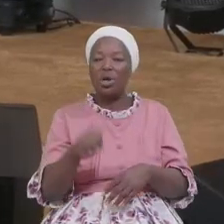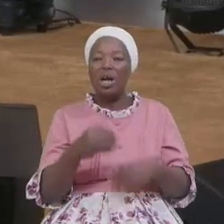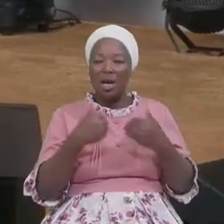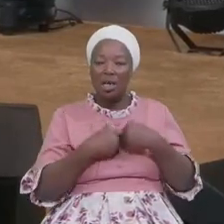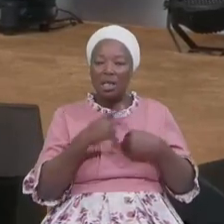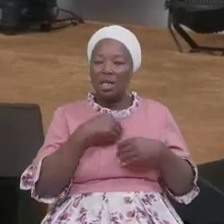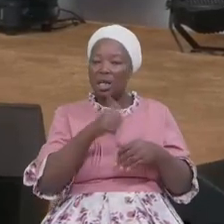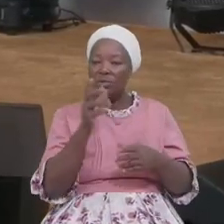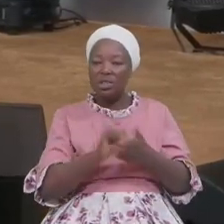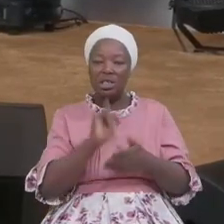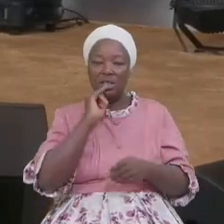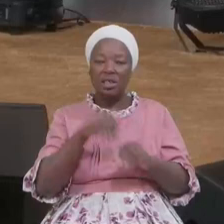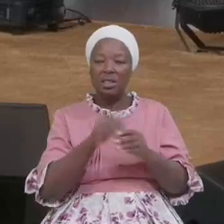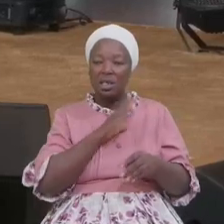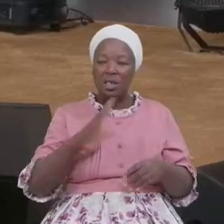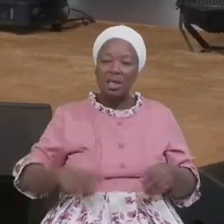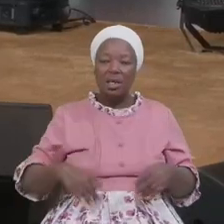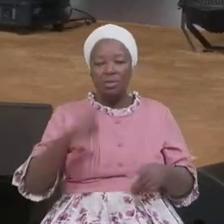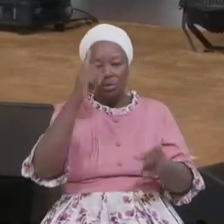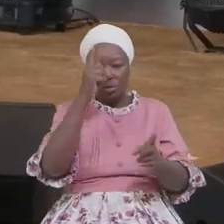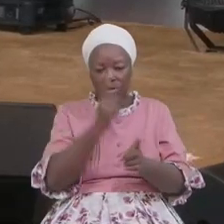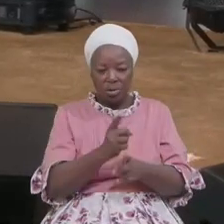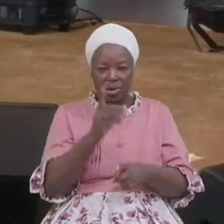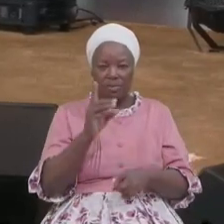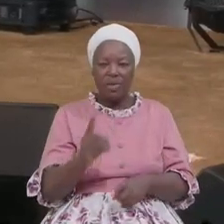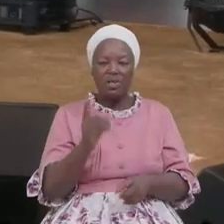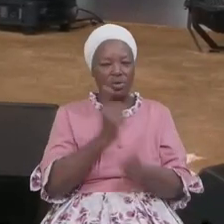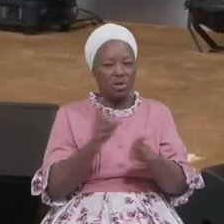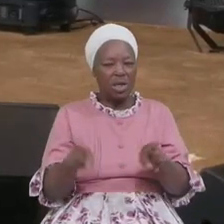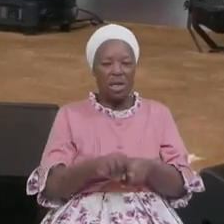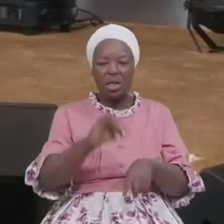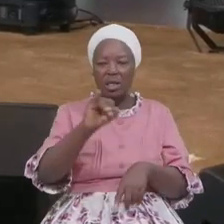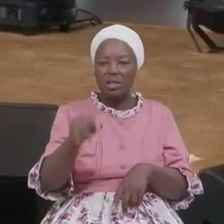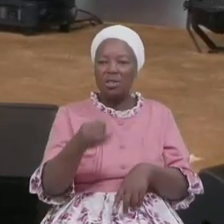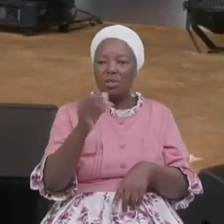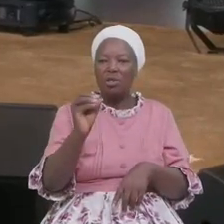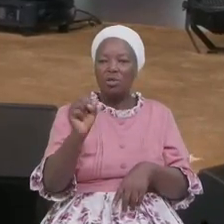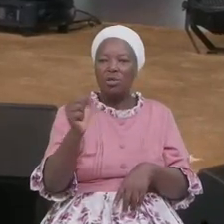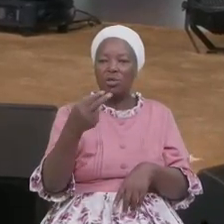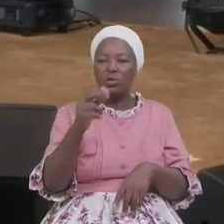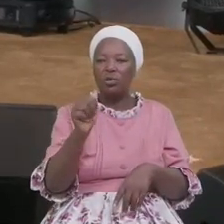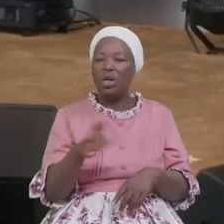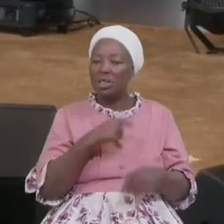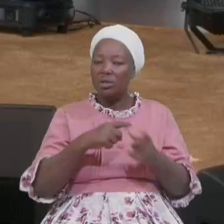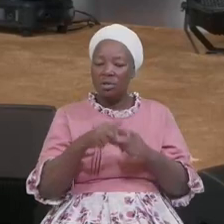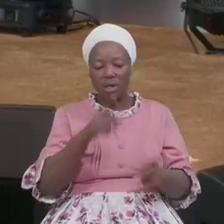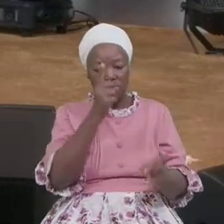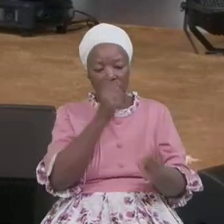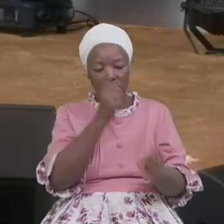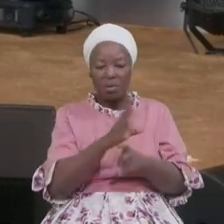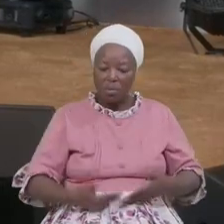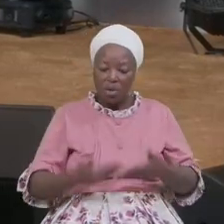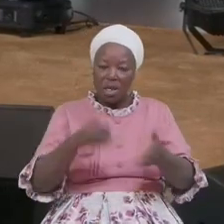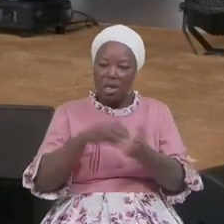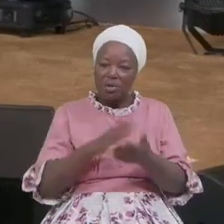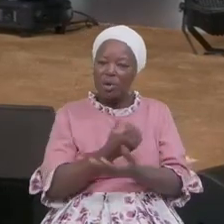Christ justifié comme Josué, si tu es justifié, si tu es né de nouveau, si tu